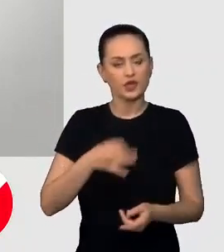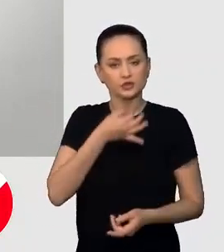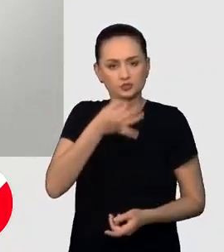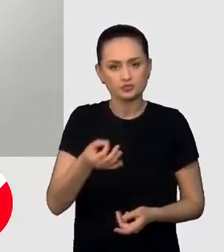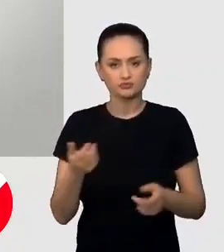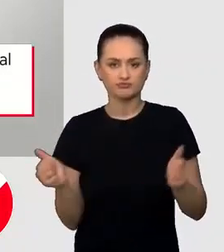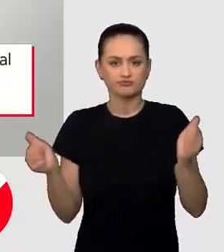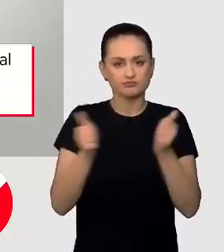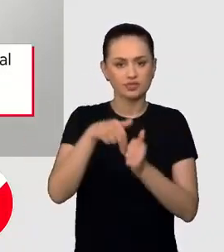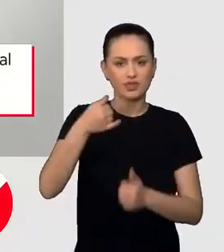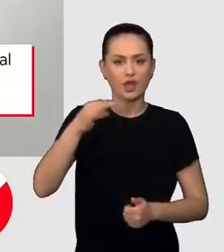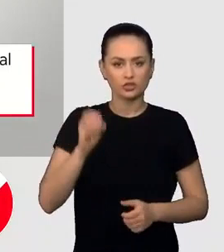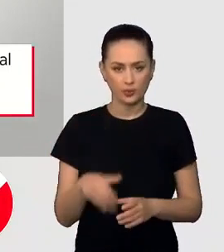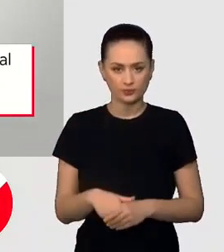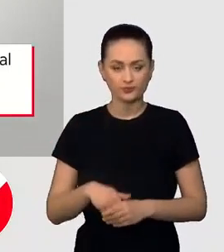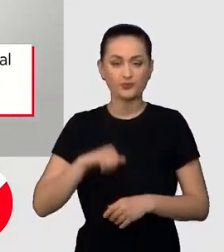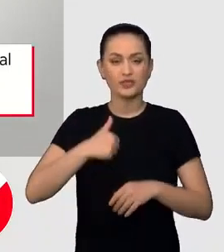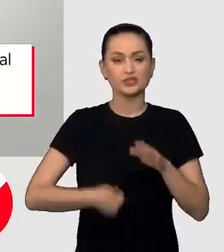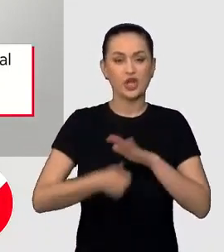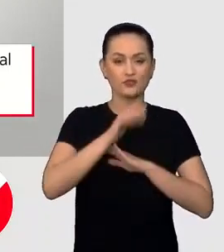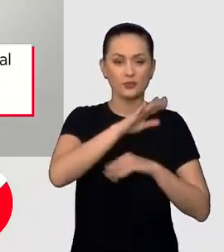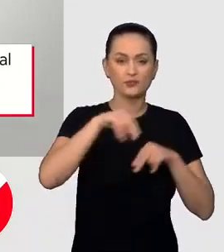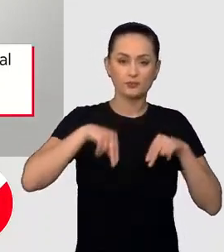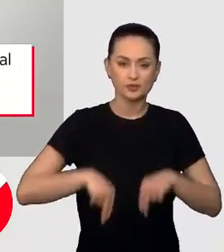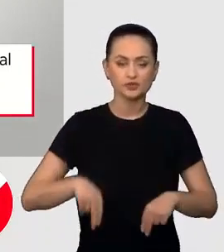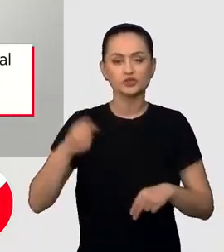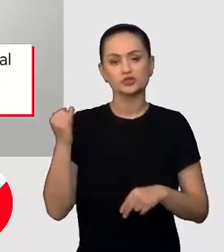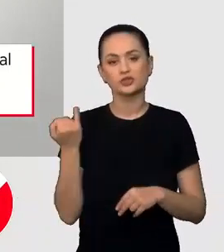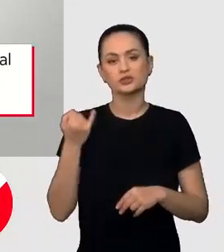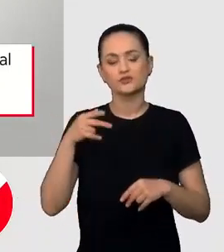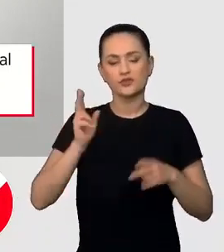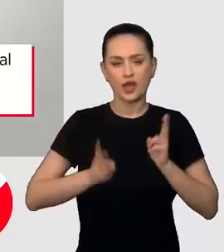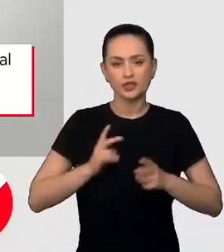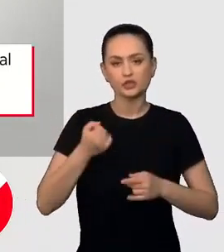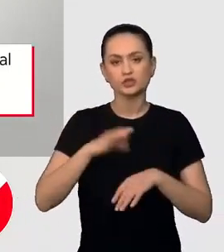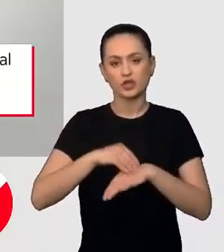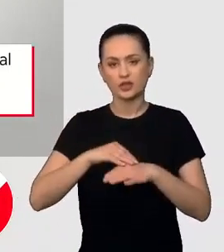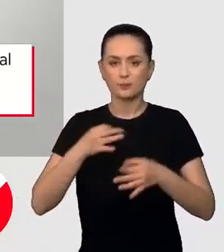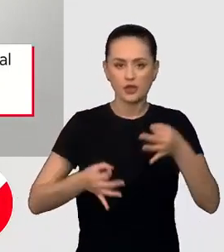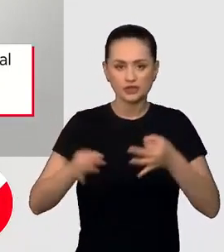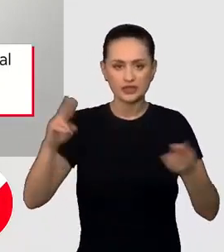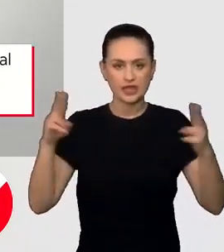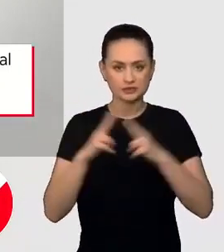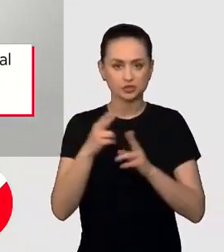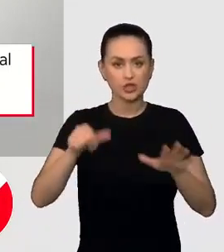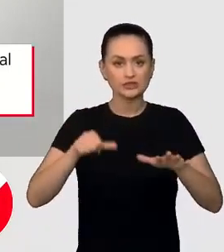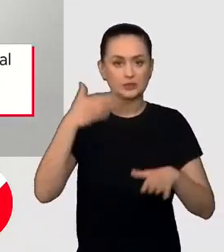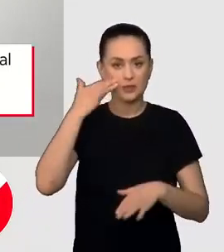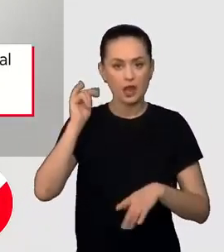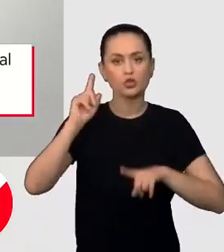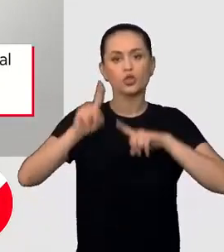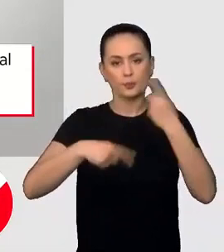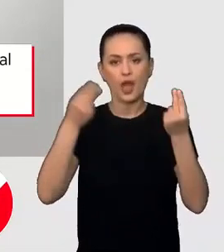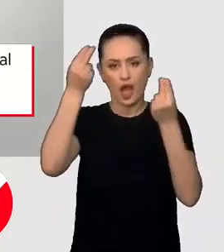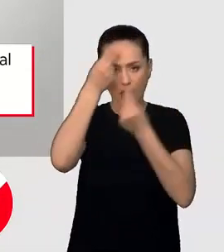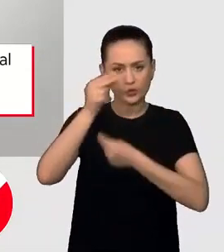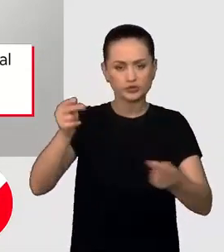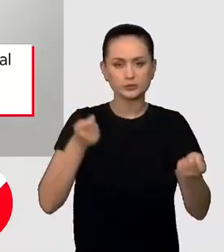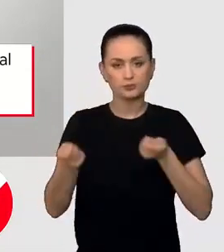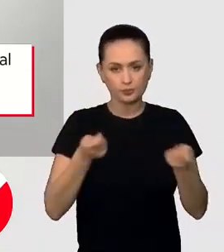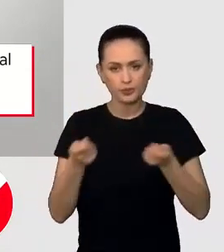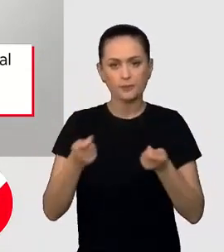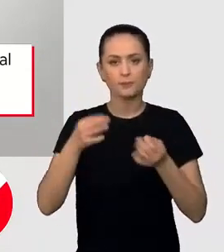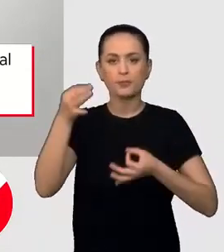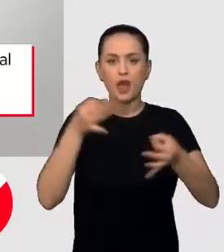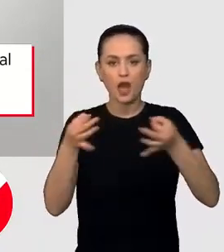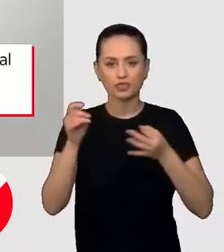se alătura Alianței Nord-Atlantice. Liderii Finlandei și Suediei plănuiesc să se întâlnească pe 16 mai și să aibă apoi